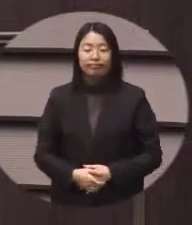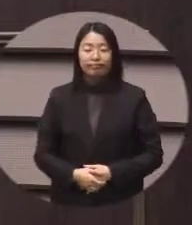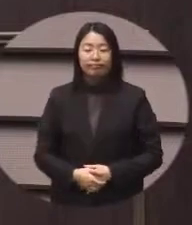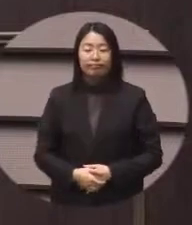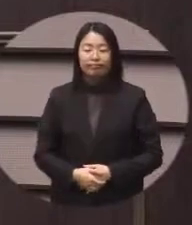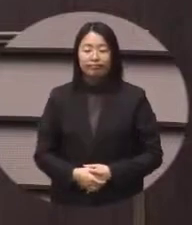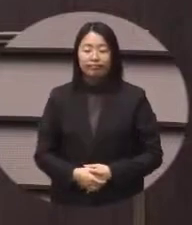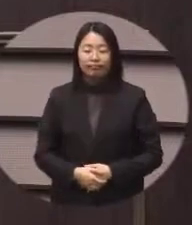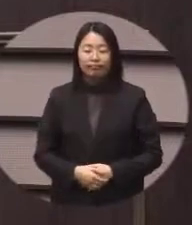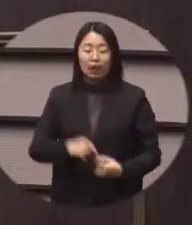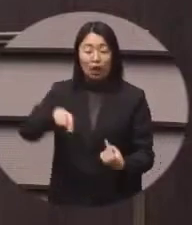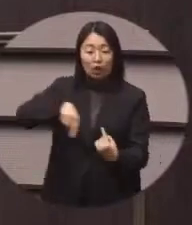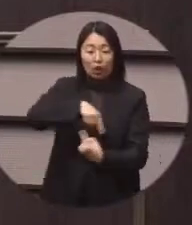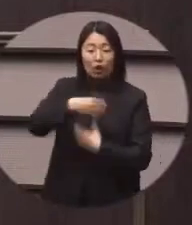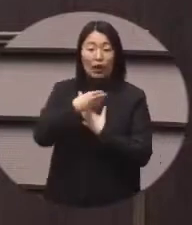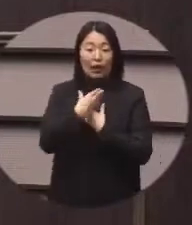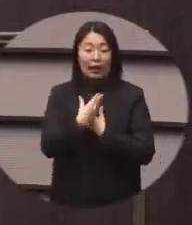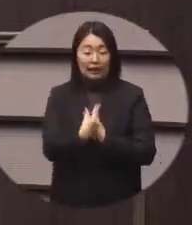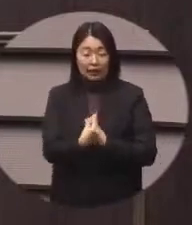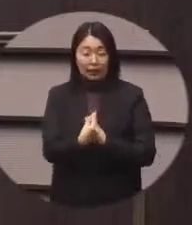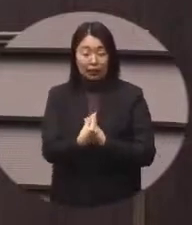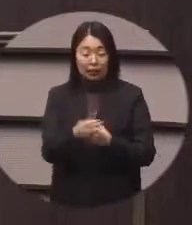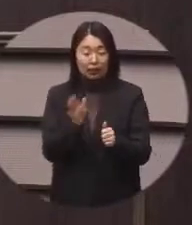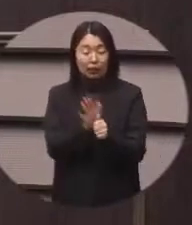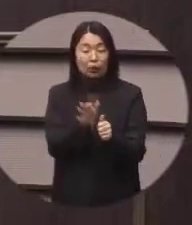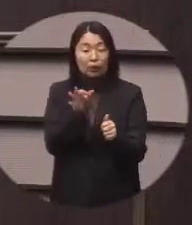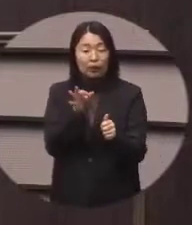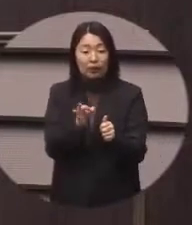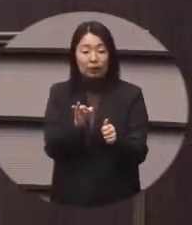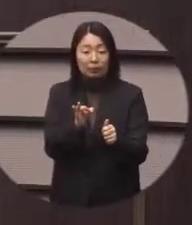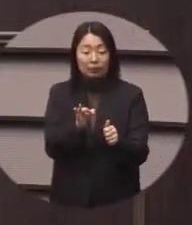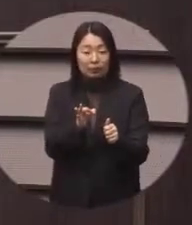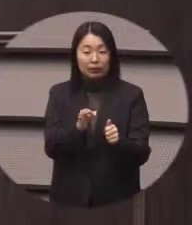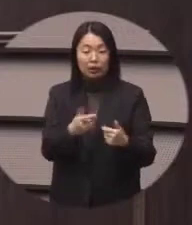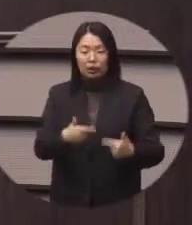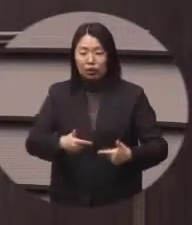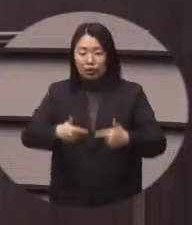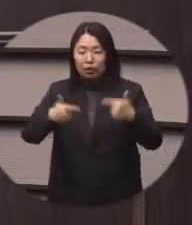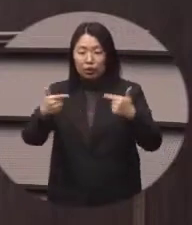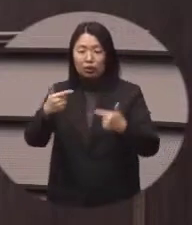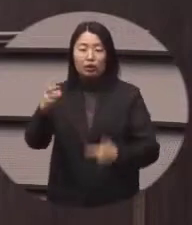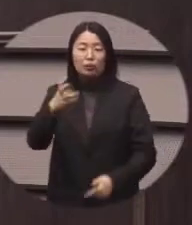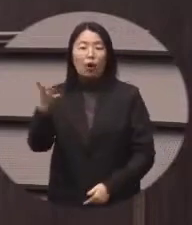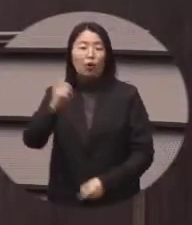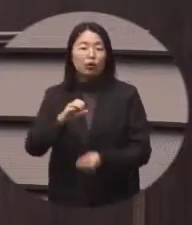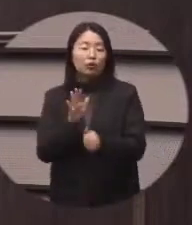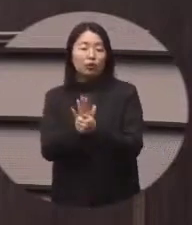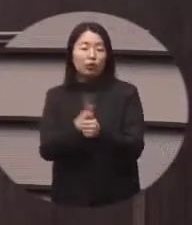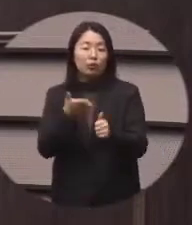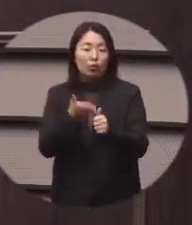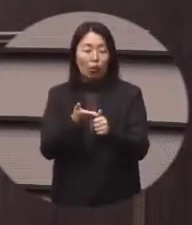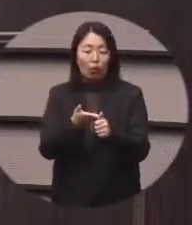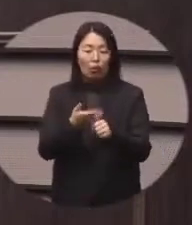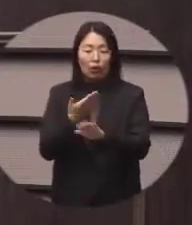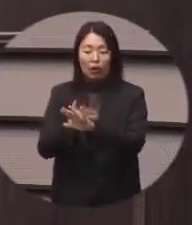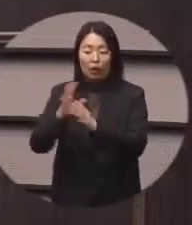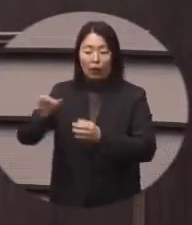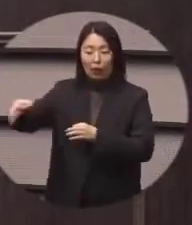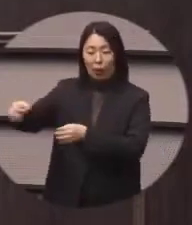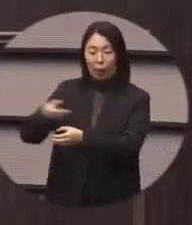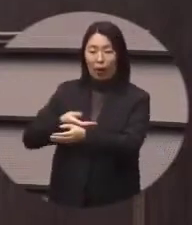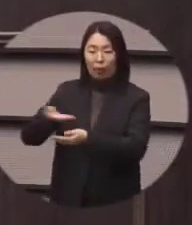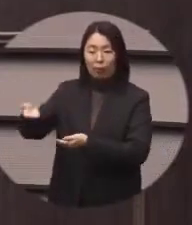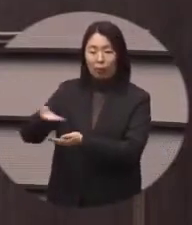경영안전자금 지원 규모를 48억에서 52억 원을 늘리고 무역전시회 참여, 기업 지원 등 국내 판로